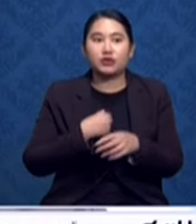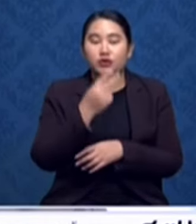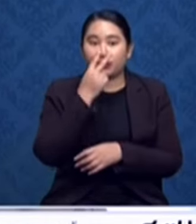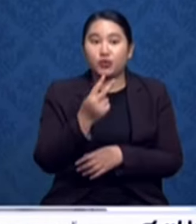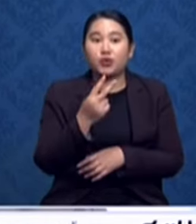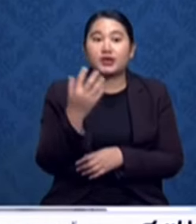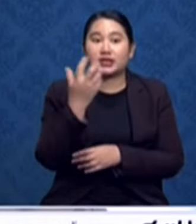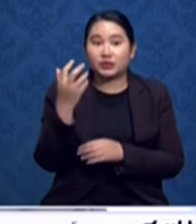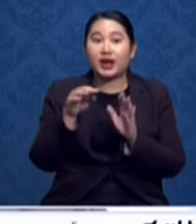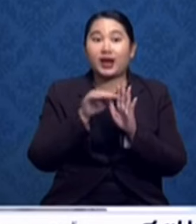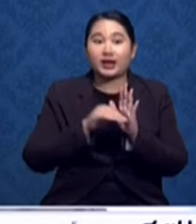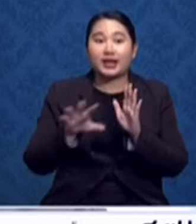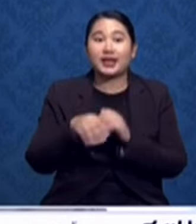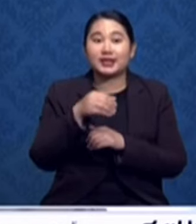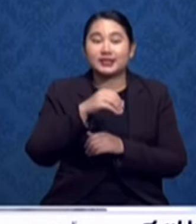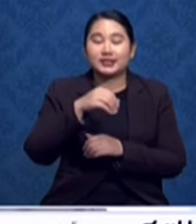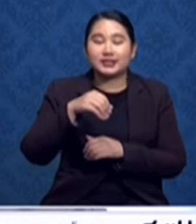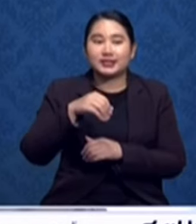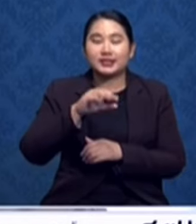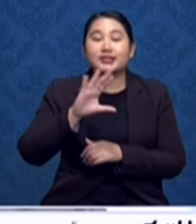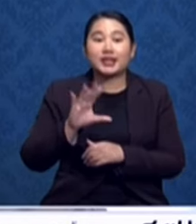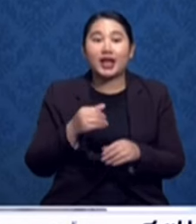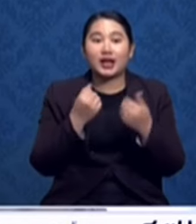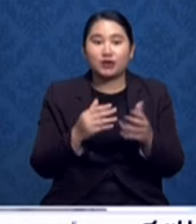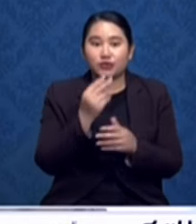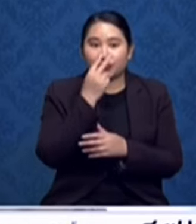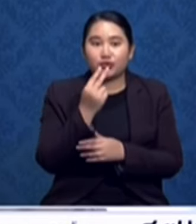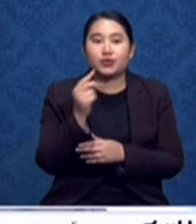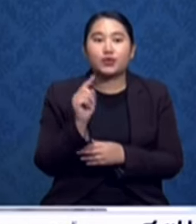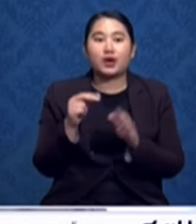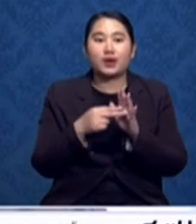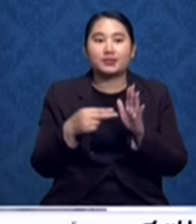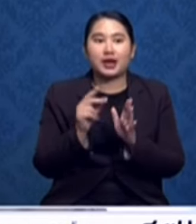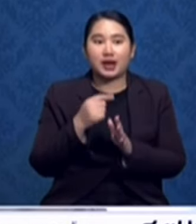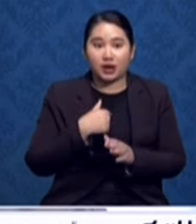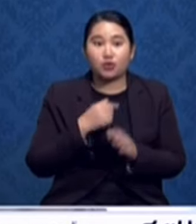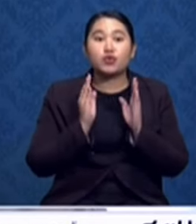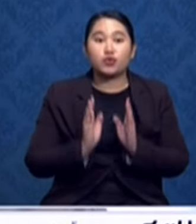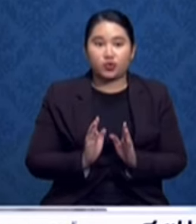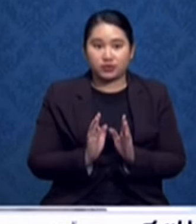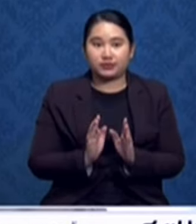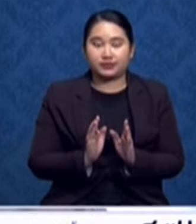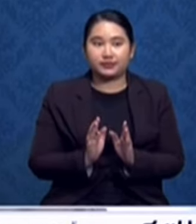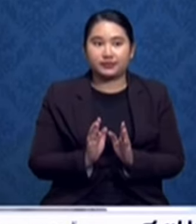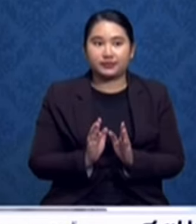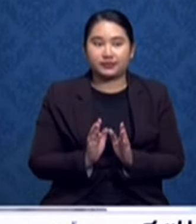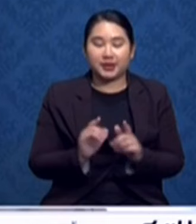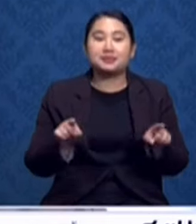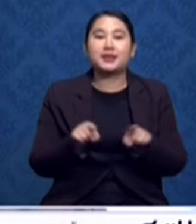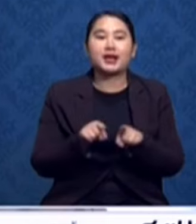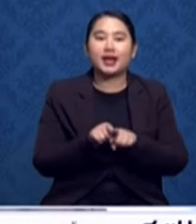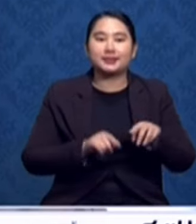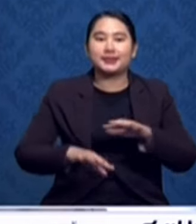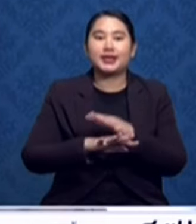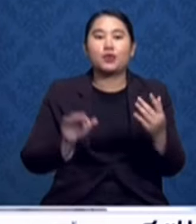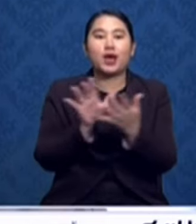of Asia ได้เข้าใจความเป็นอุตสาคเนย์ของเราเนี่ยเราก็จะรู้เลยครับว่าจริงๆแล้วเราก็เป็นคนที่ไม่ได้ต่างกันมีรากวั